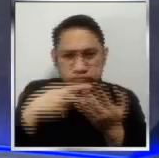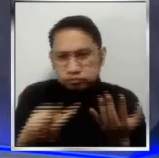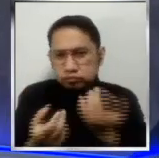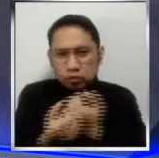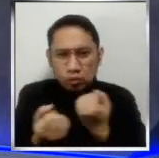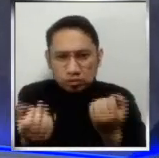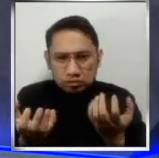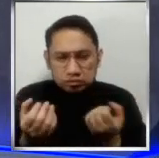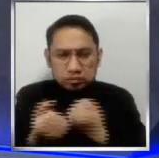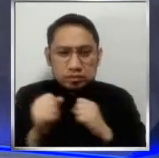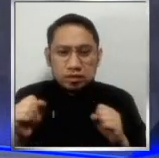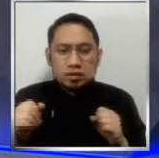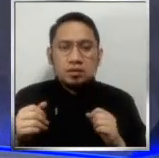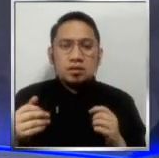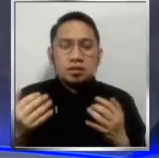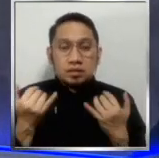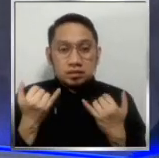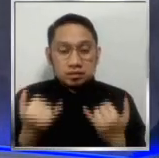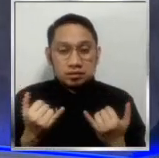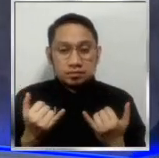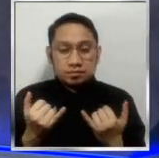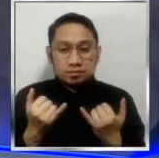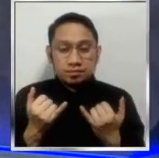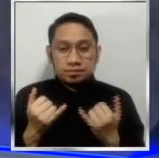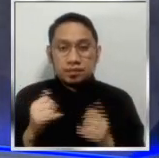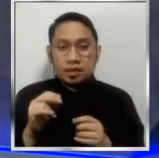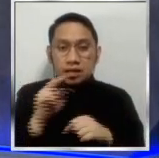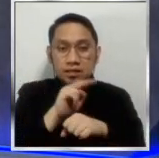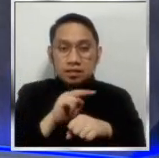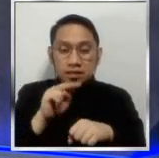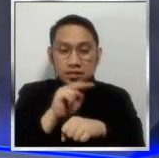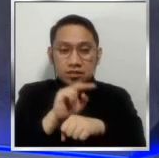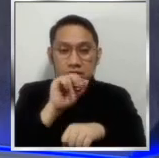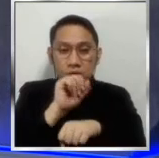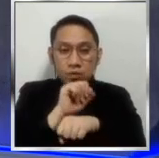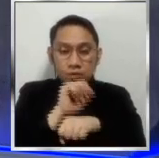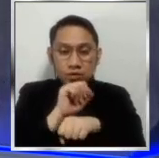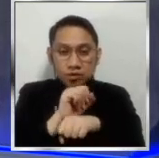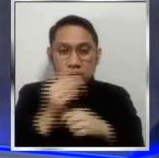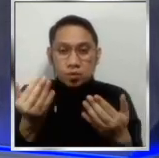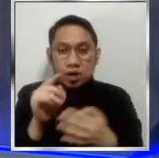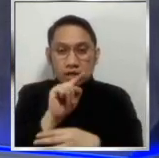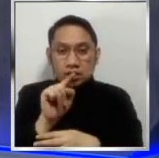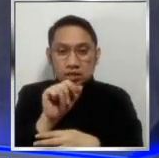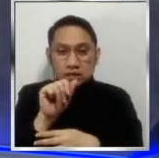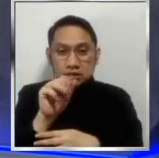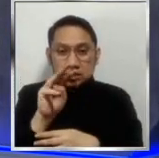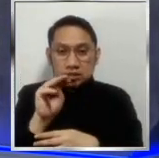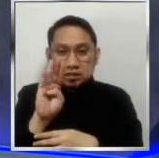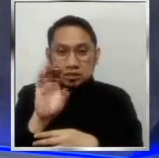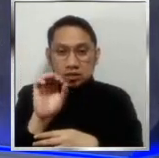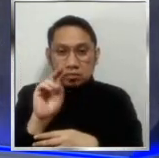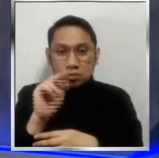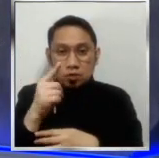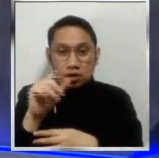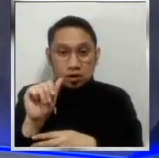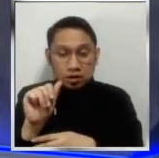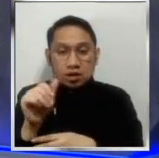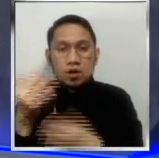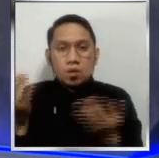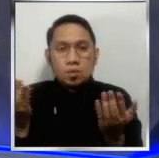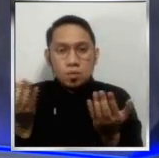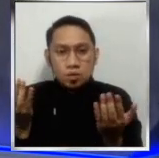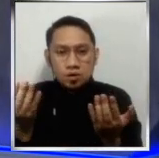Ibinasura ng 9th Regional Arbitration Branch ng National Labor Relations Commission sa Zamboanga City ang regularization case ng 6 na